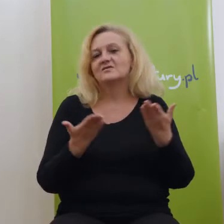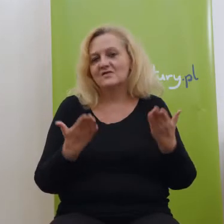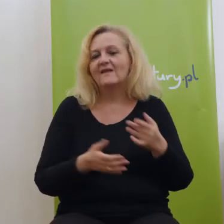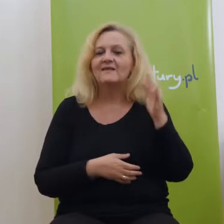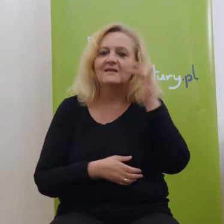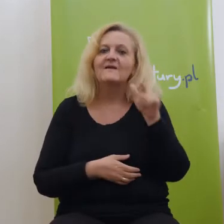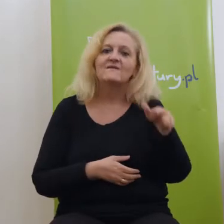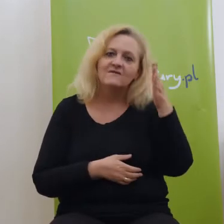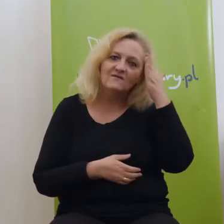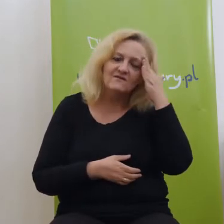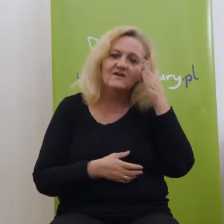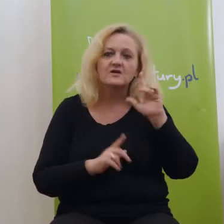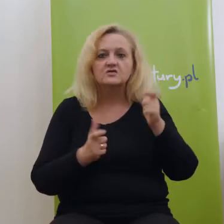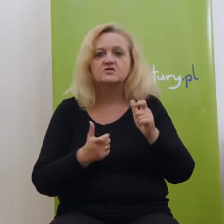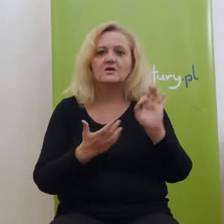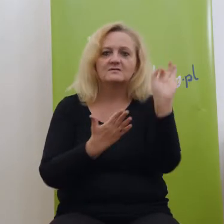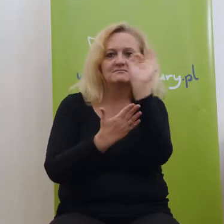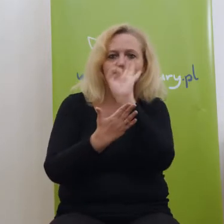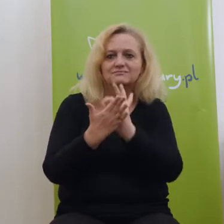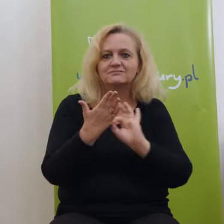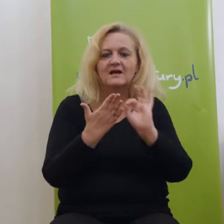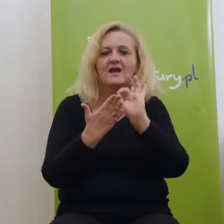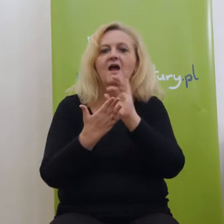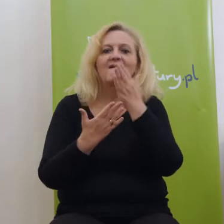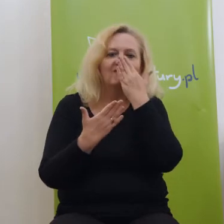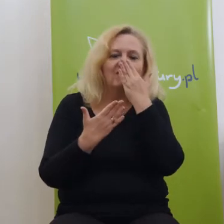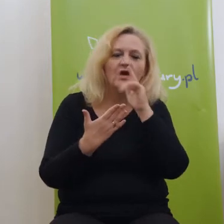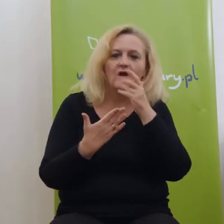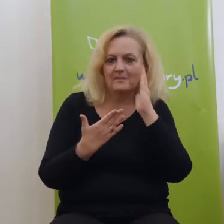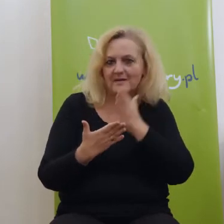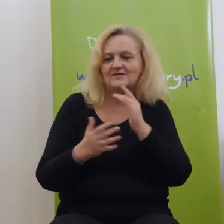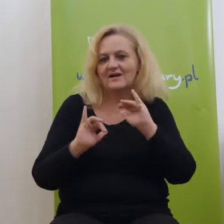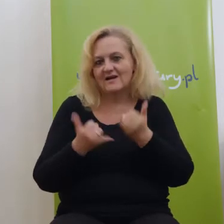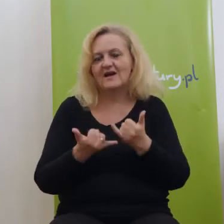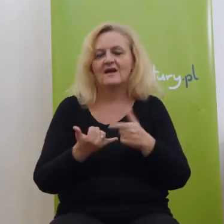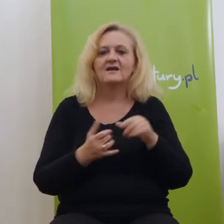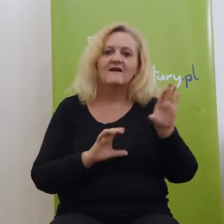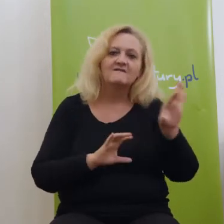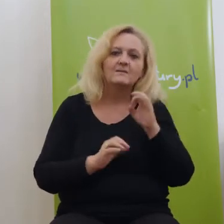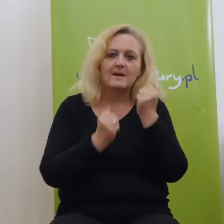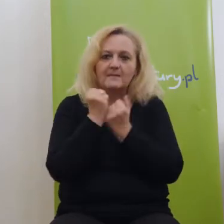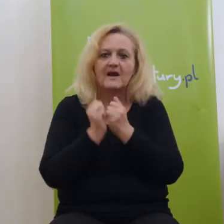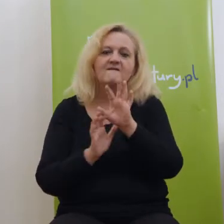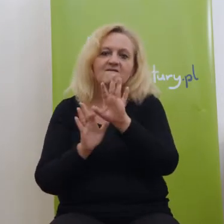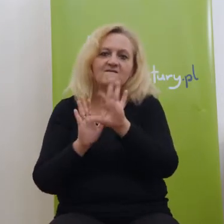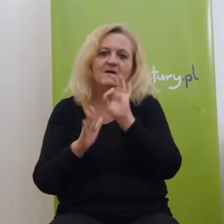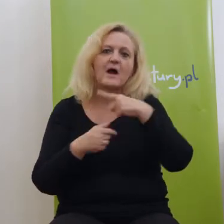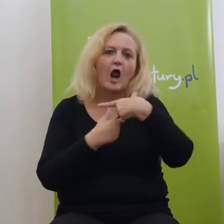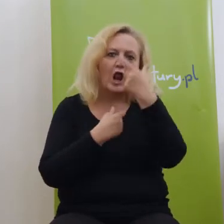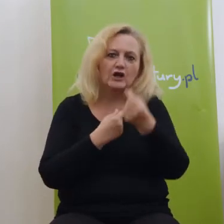teoretycznie wie, co już wyjdzie jej, wie, jak ten obrazek będzie wyglądał, wybrała kredkę, wybrała liść, pozostaje tylko